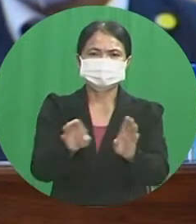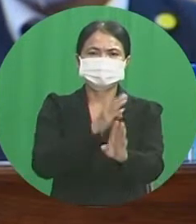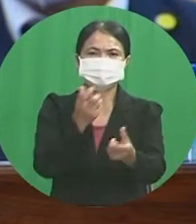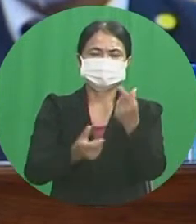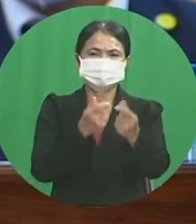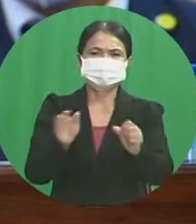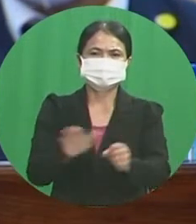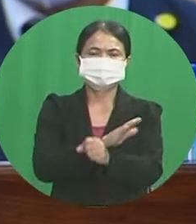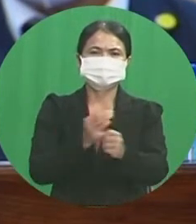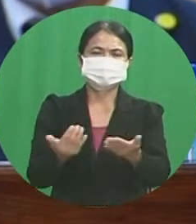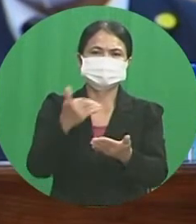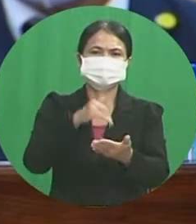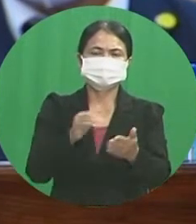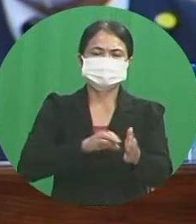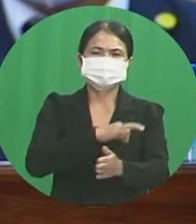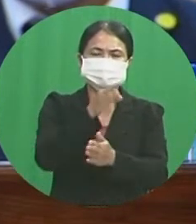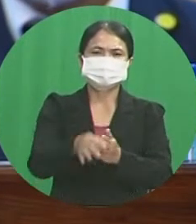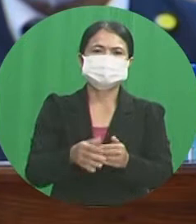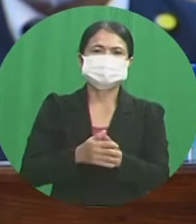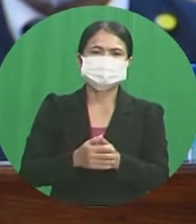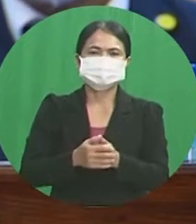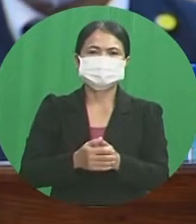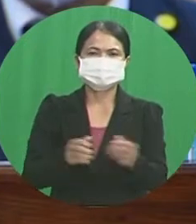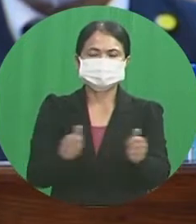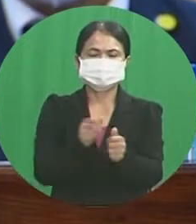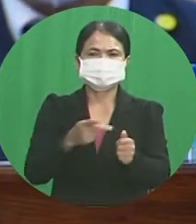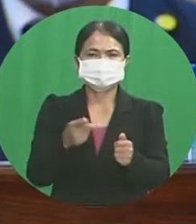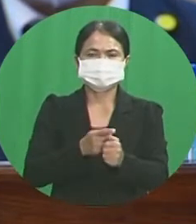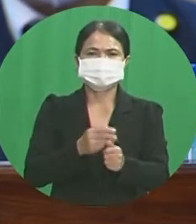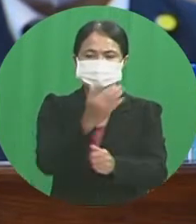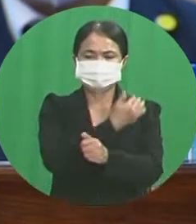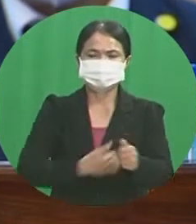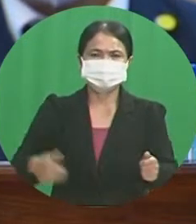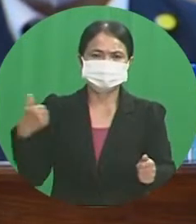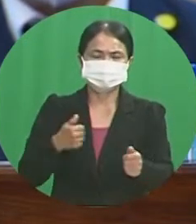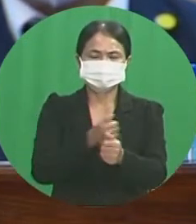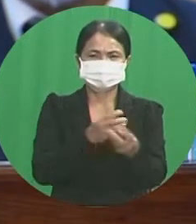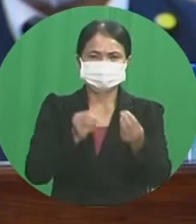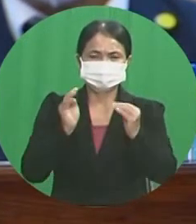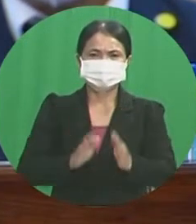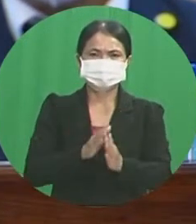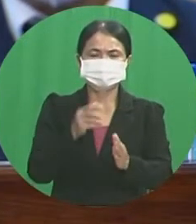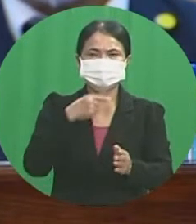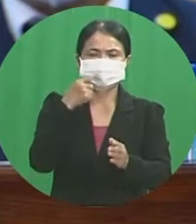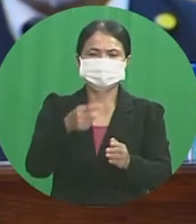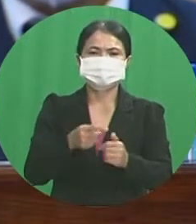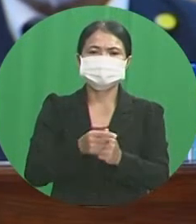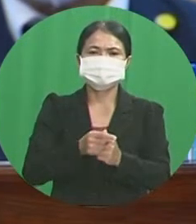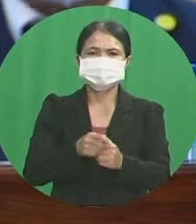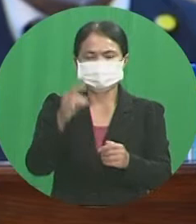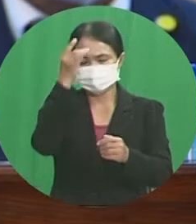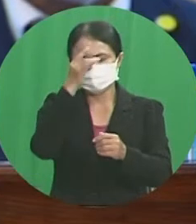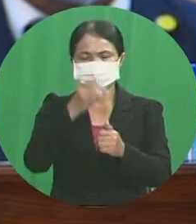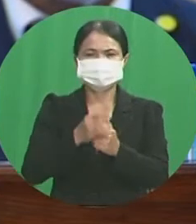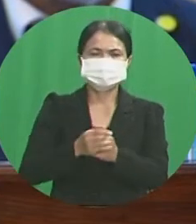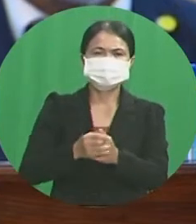ណើរការពេញលេញឡើងវិញលើគ្រប់វិស័យជាមួយគ្នានេះដែរសម្តេចតេជោនាយករដ្ឋមន្ត្រីក៏មានប្រសាសន៍លើកឡើងពីការពិចារណា